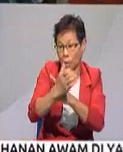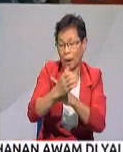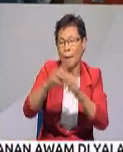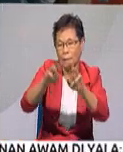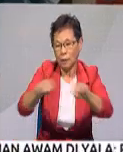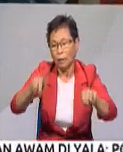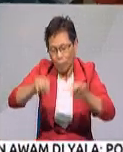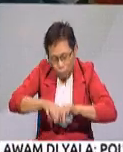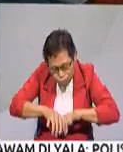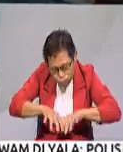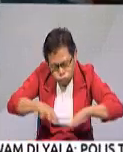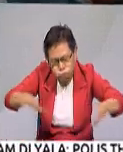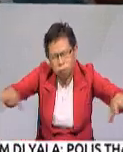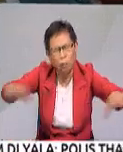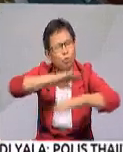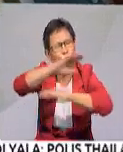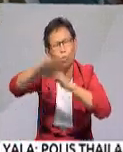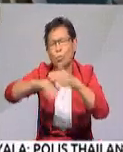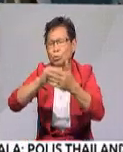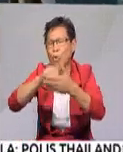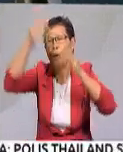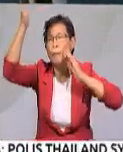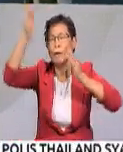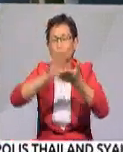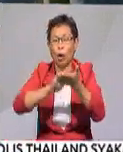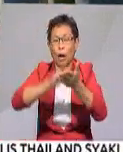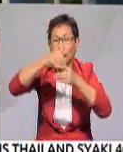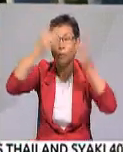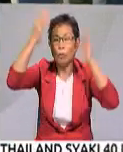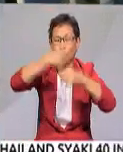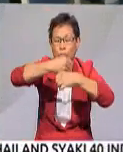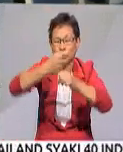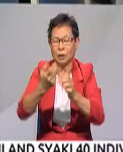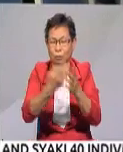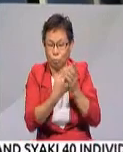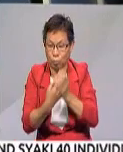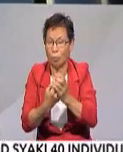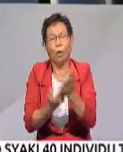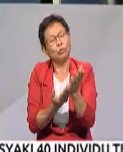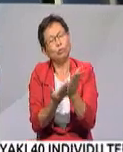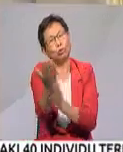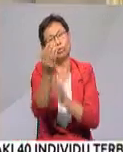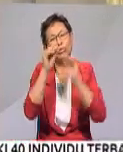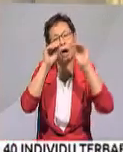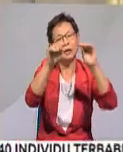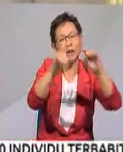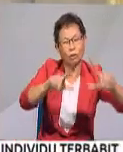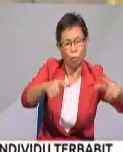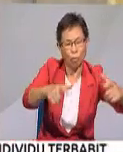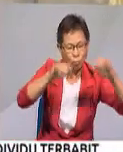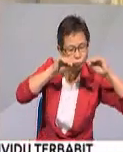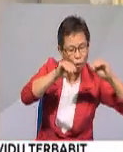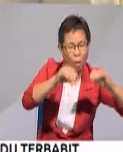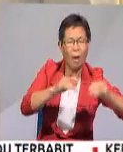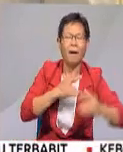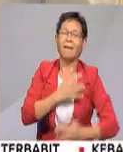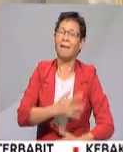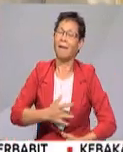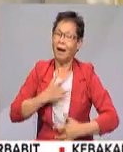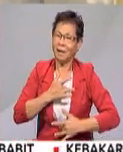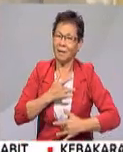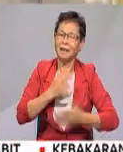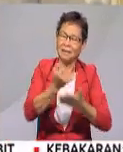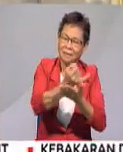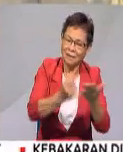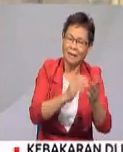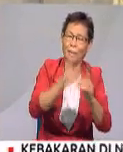diperluas di semua sekolah di negara ini bagi membentuk perpaduan sekaligus mendidik kumpulan sasar menghargai seni dan budaya